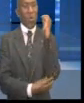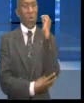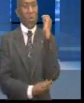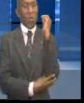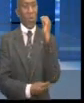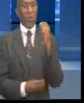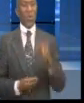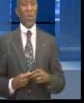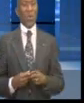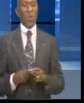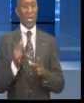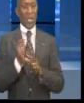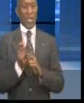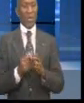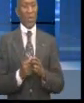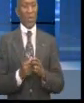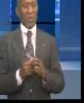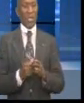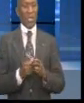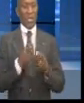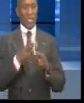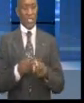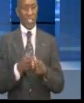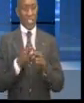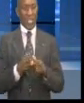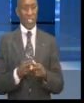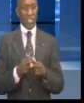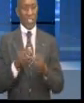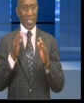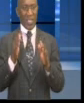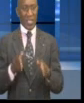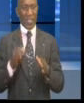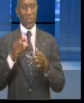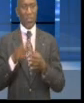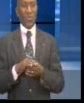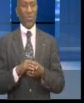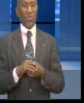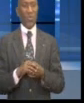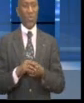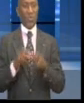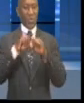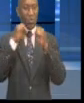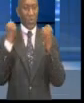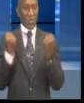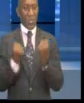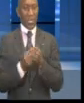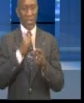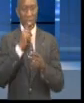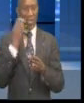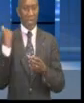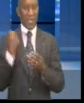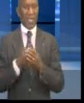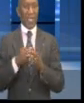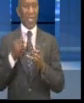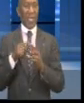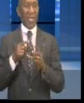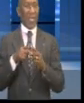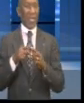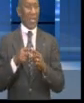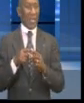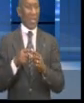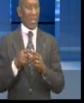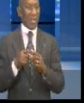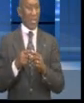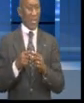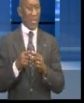social, la délégation des cadres expatriés de Roissy Mining a été tour à tour à l'orphelinat Toumaini, au